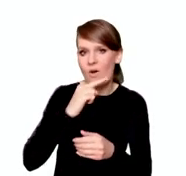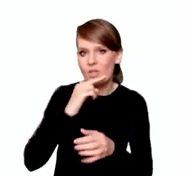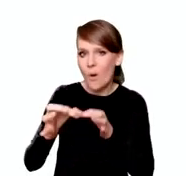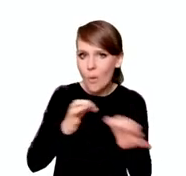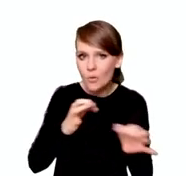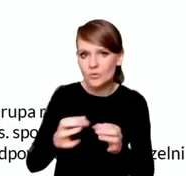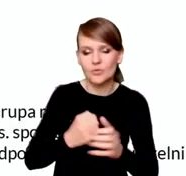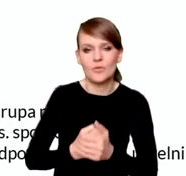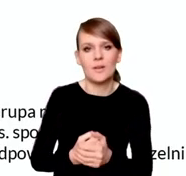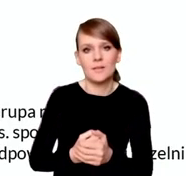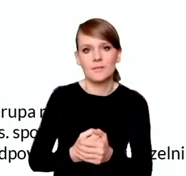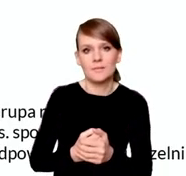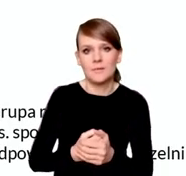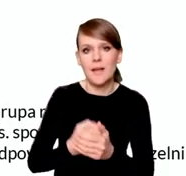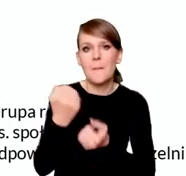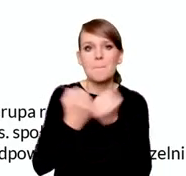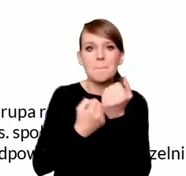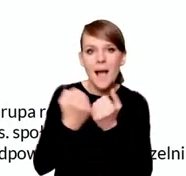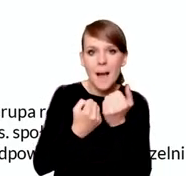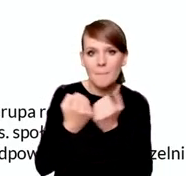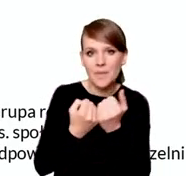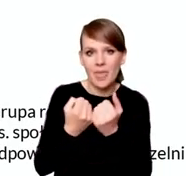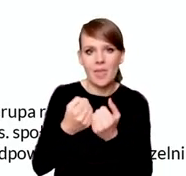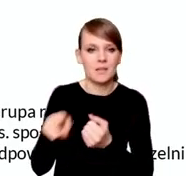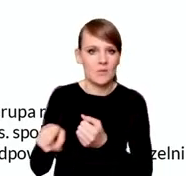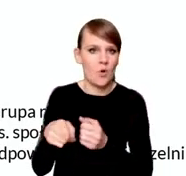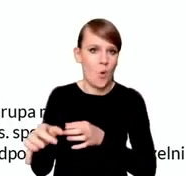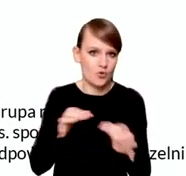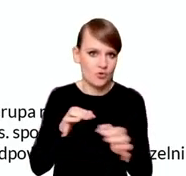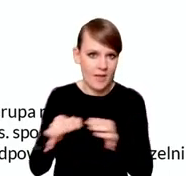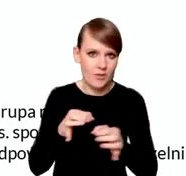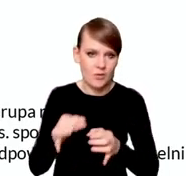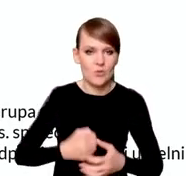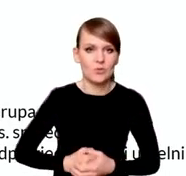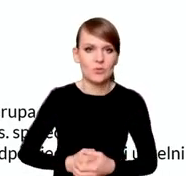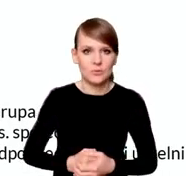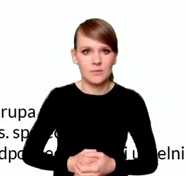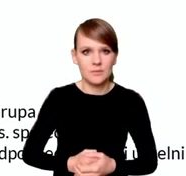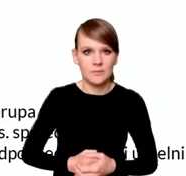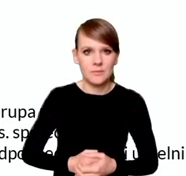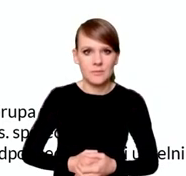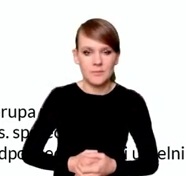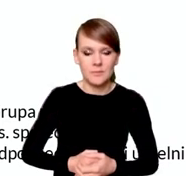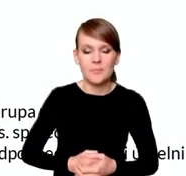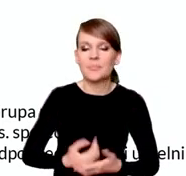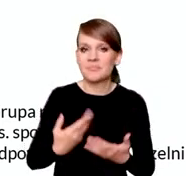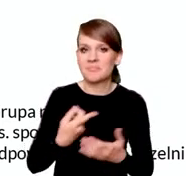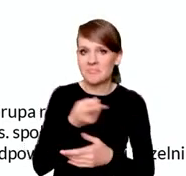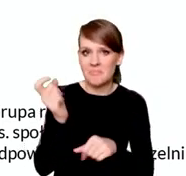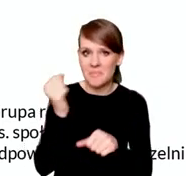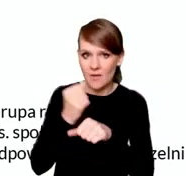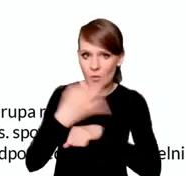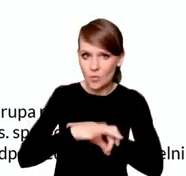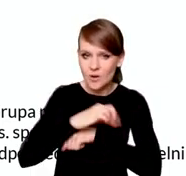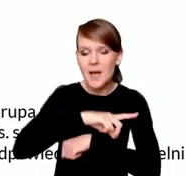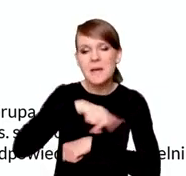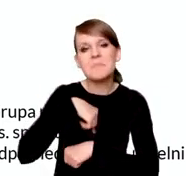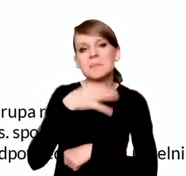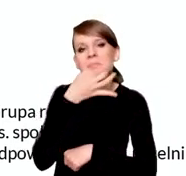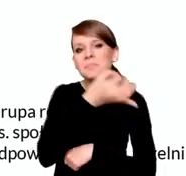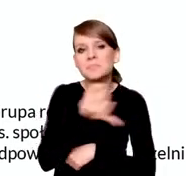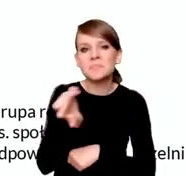zużycia papieru. Zapytaliśmy pracowników uczelni o bariery